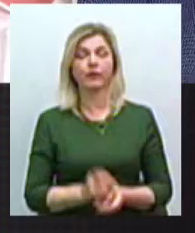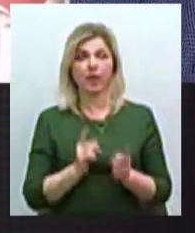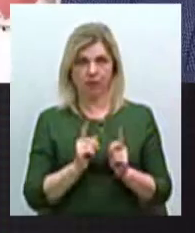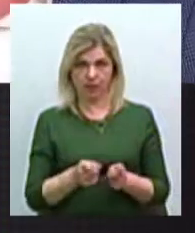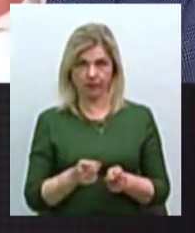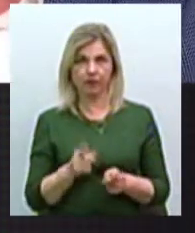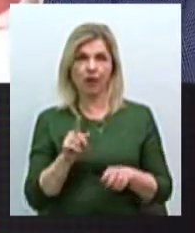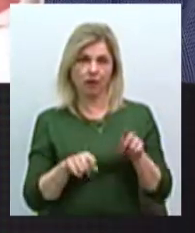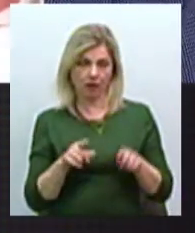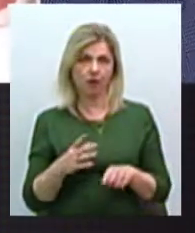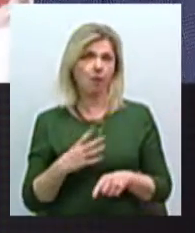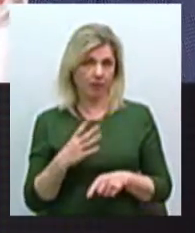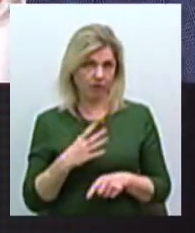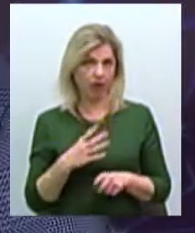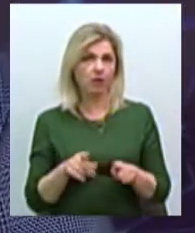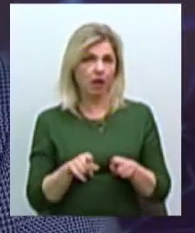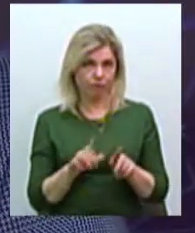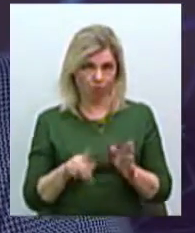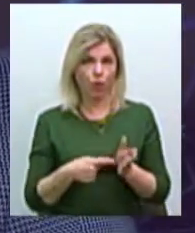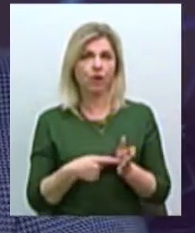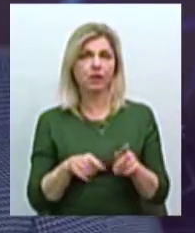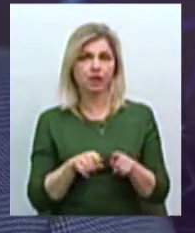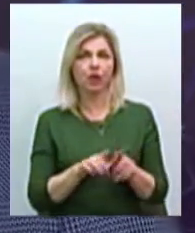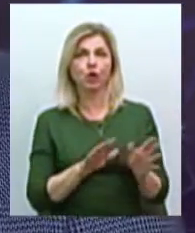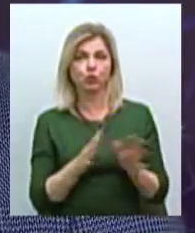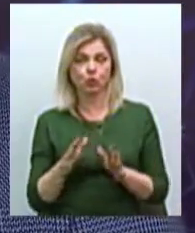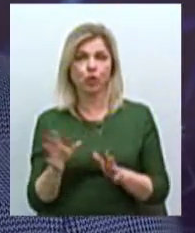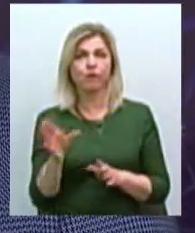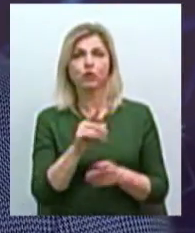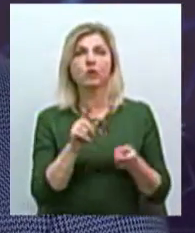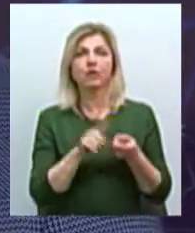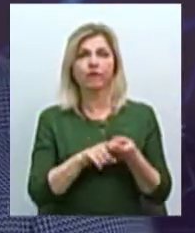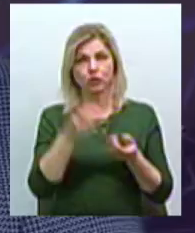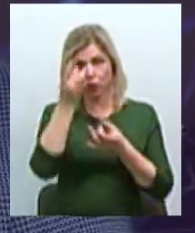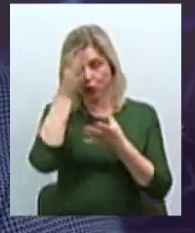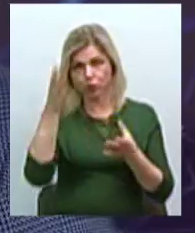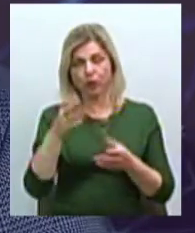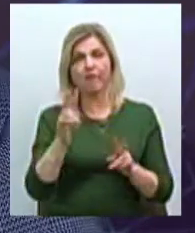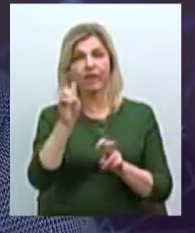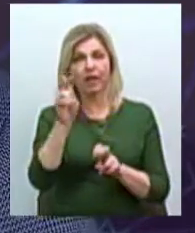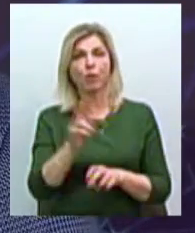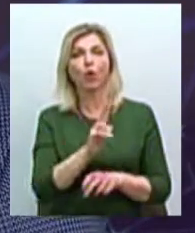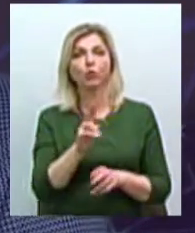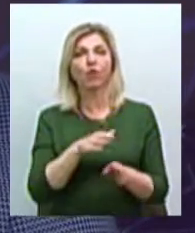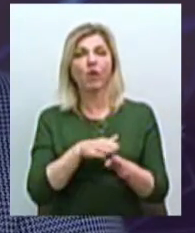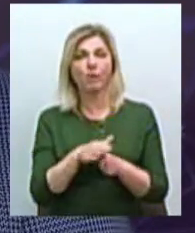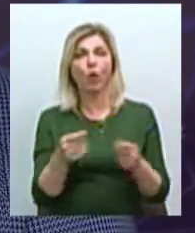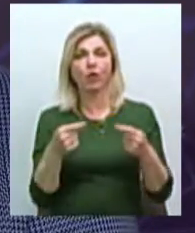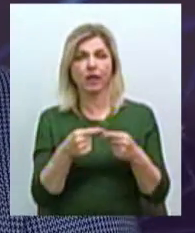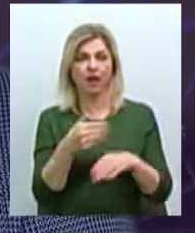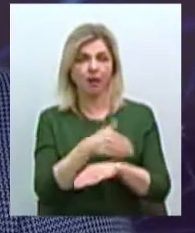бывают, имеют место в городе такие случаи. Это все зависит от культуры подрядчика, того, который выполняет конкретный адрес. У нас есть